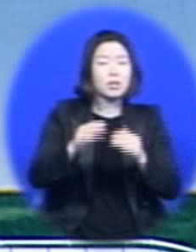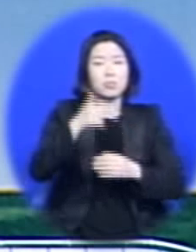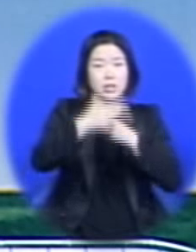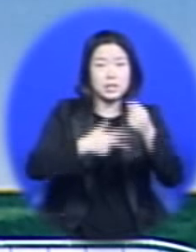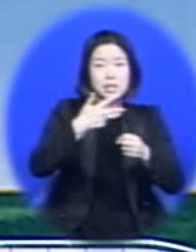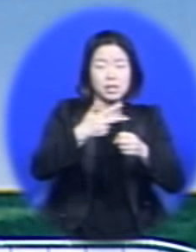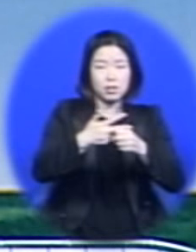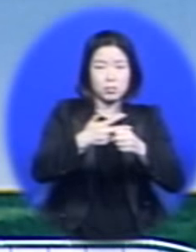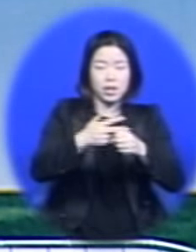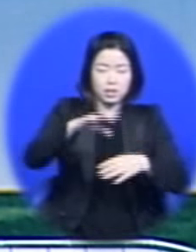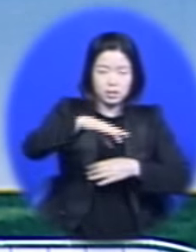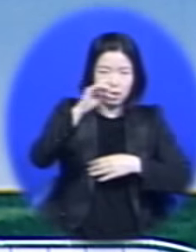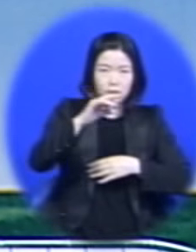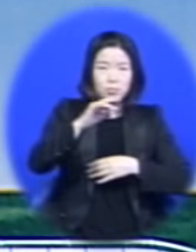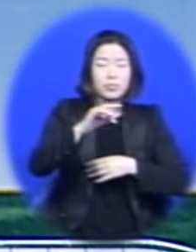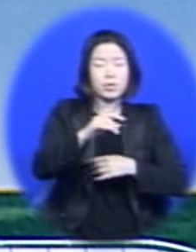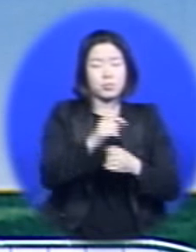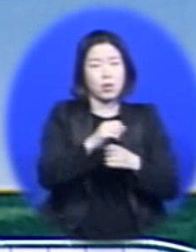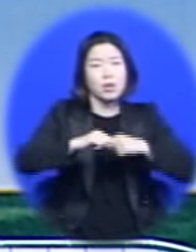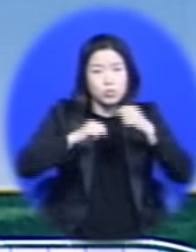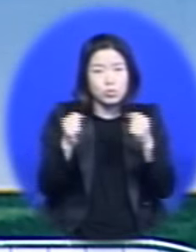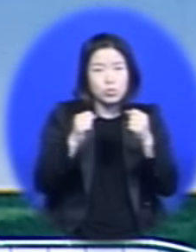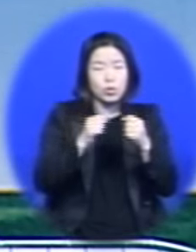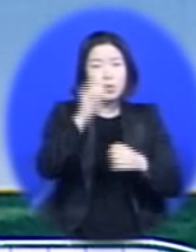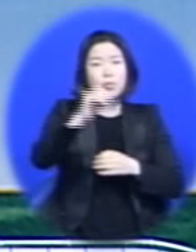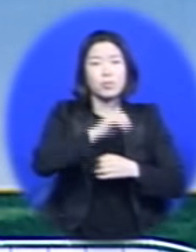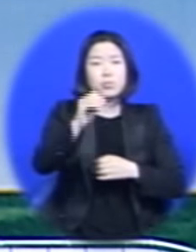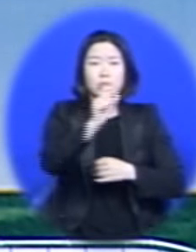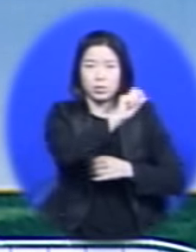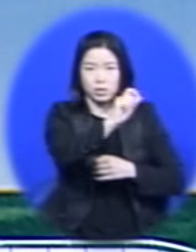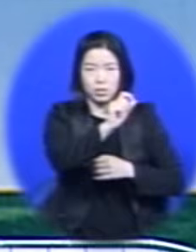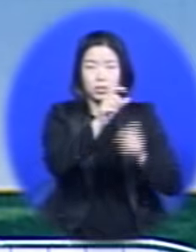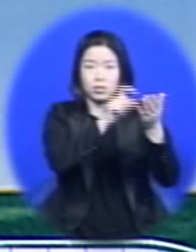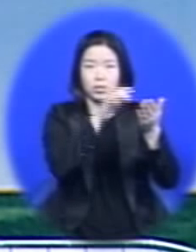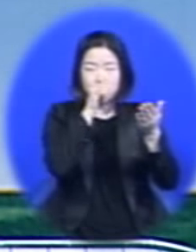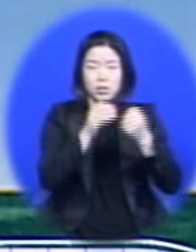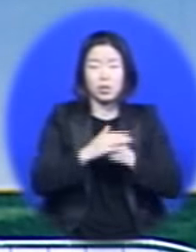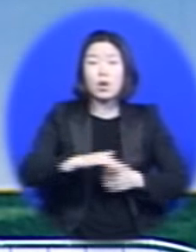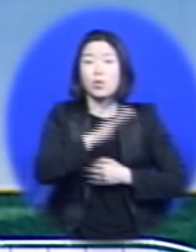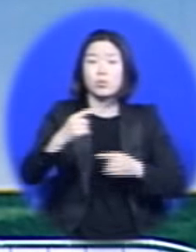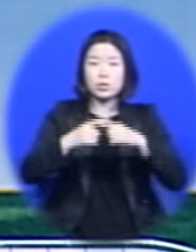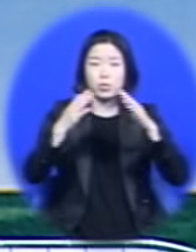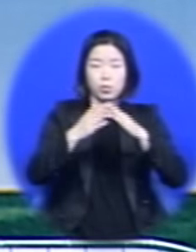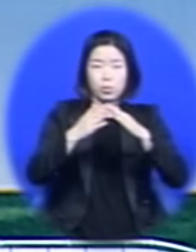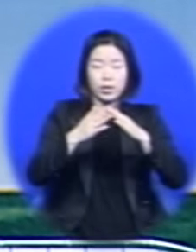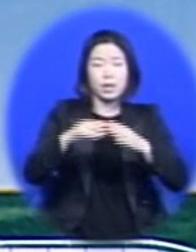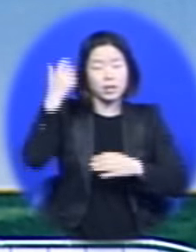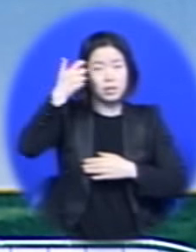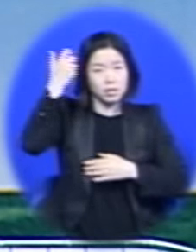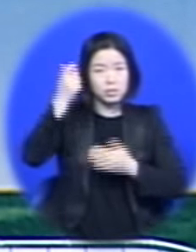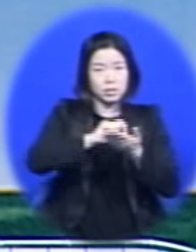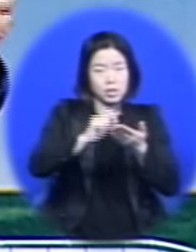부분에 순종 몇 퍼센트 그걸 꼭 기록을 하기 시작을 했습니다. 우리 교회 영성일기에도